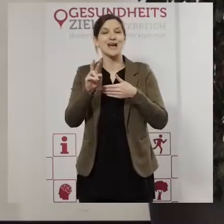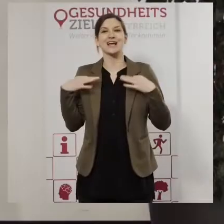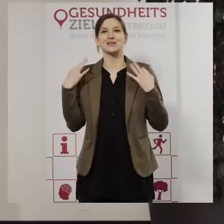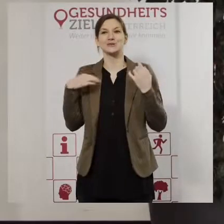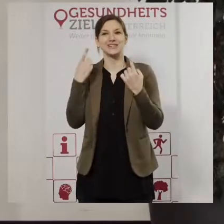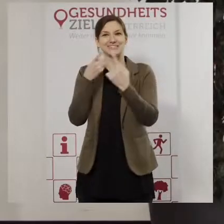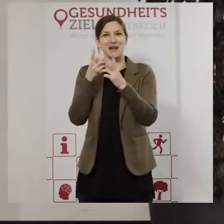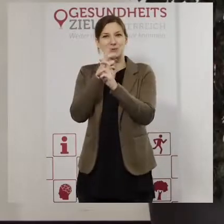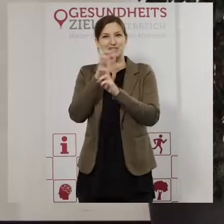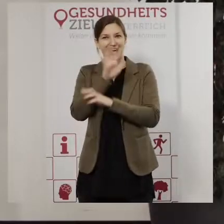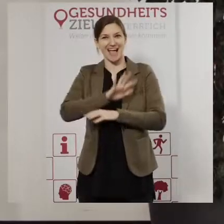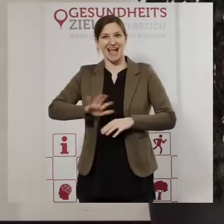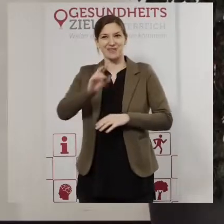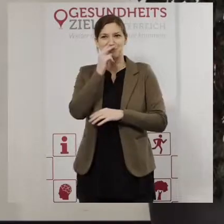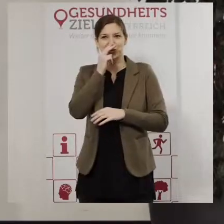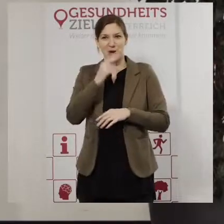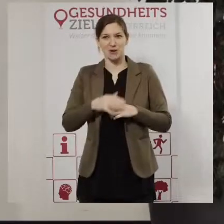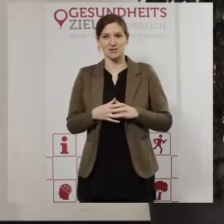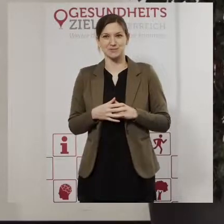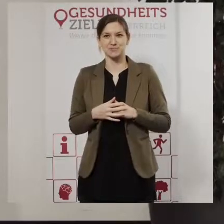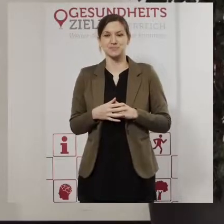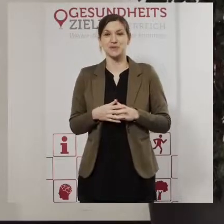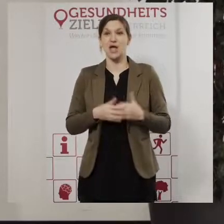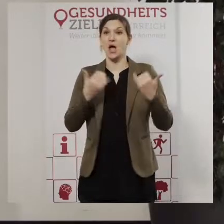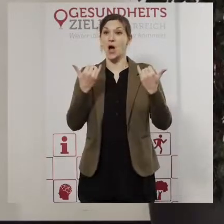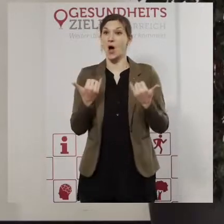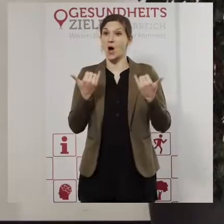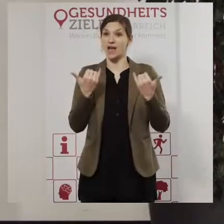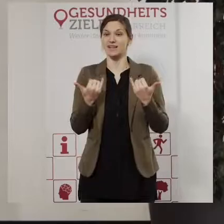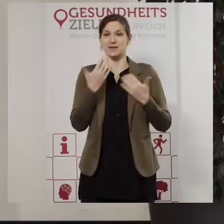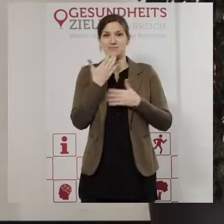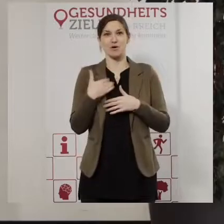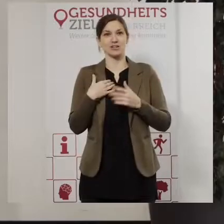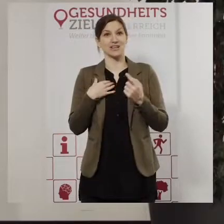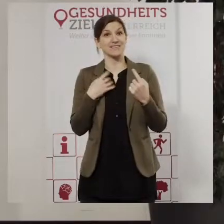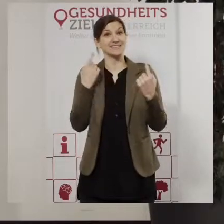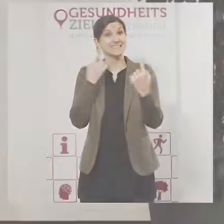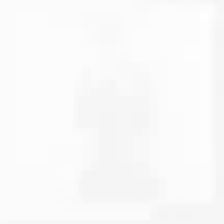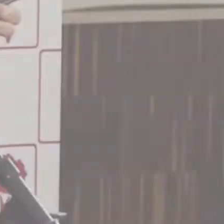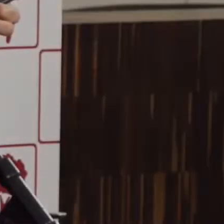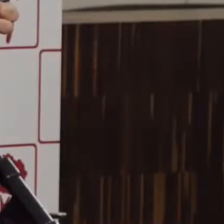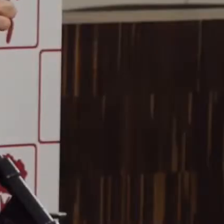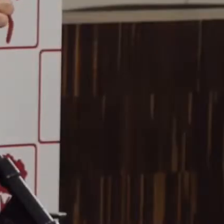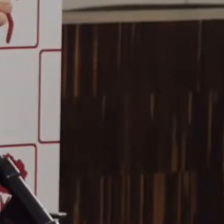sein. Heute wollen wir diese Ziele und ihre Akteure in den Mittelpunkt stellen.